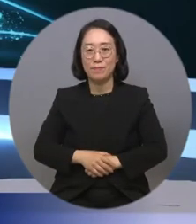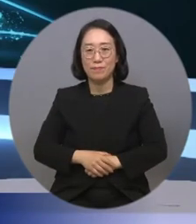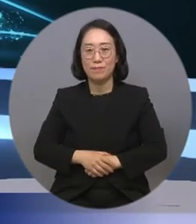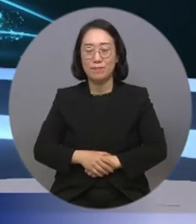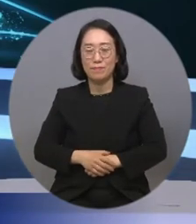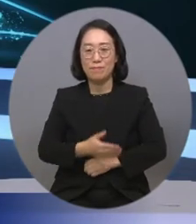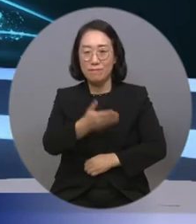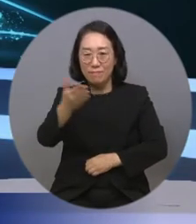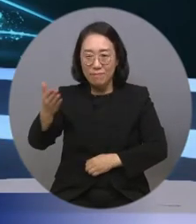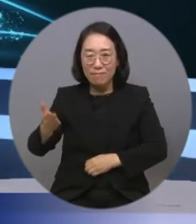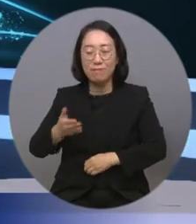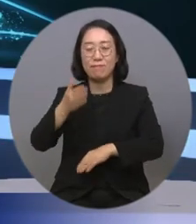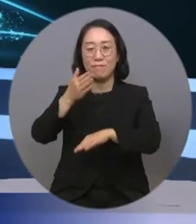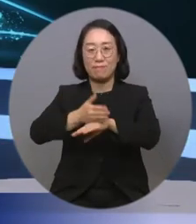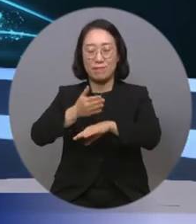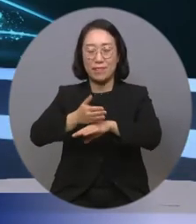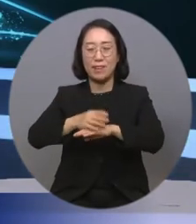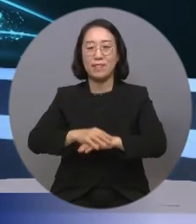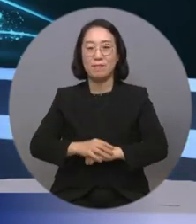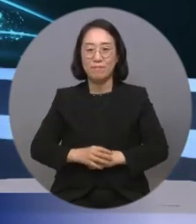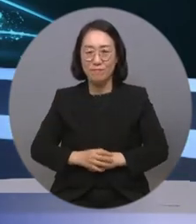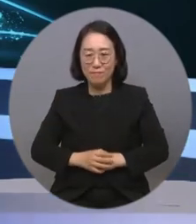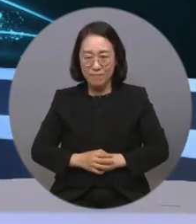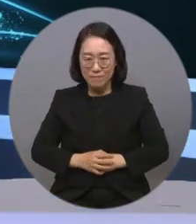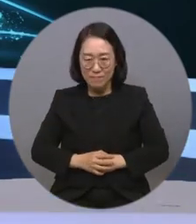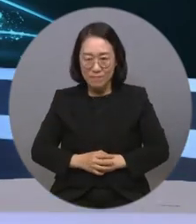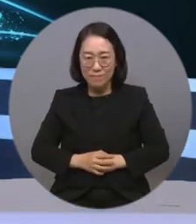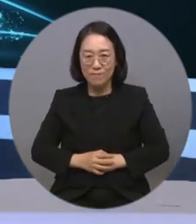마칩니다. 시청해주신 여러분 고맙습니다.